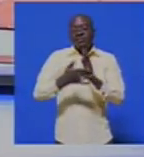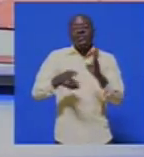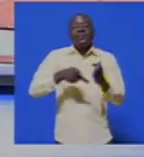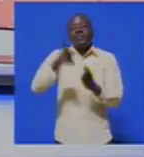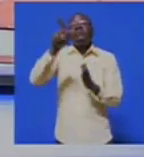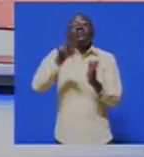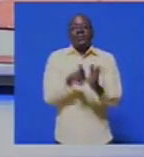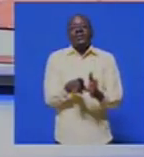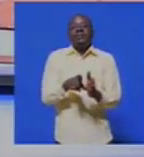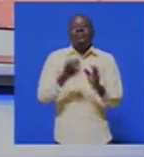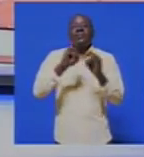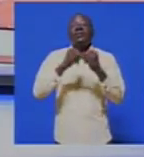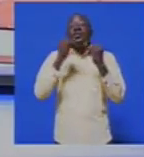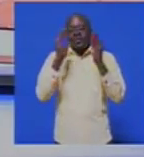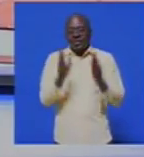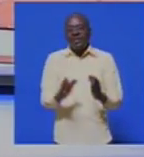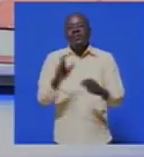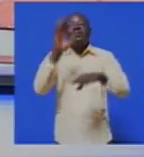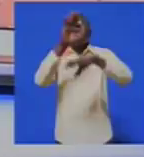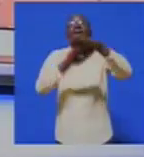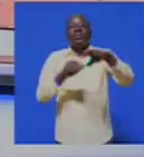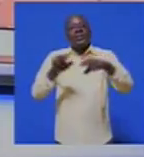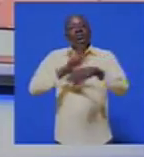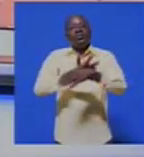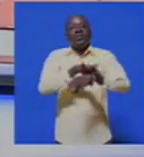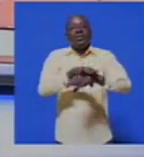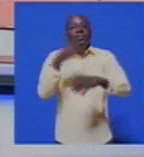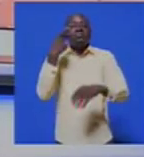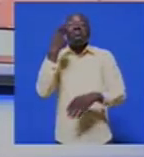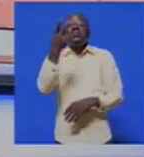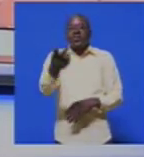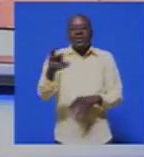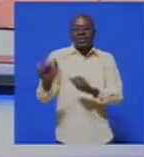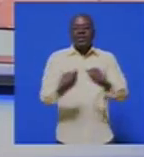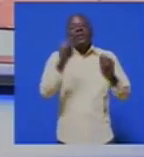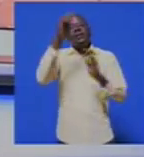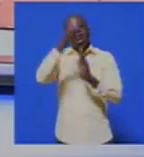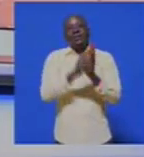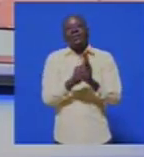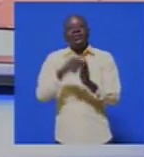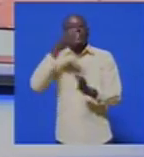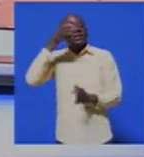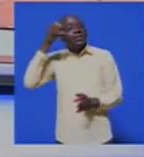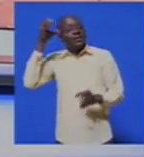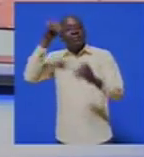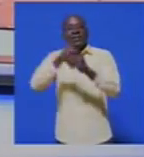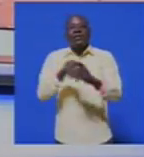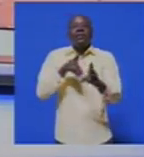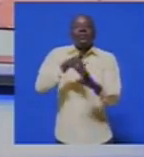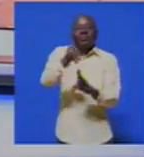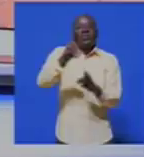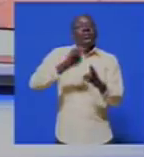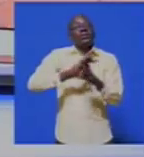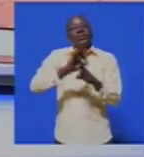Des journalistes ont été conviés sur le terrain pour constater les actions de la Chine, Taïwan dans le domaine de la formation